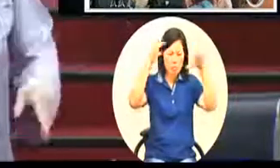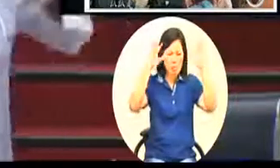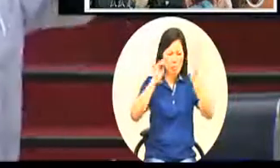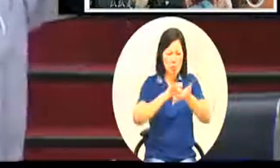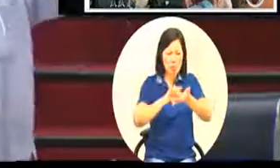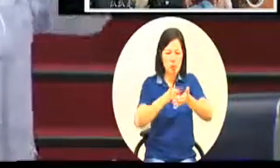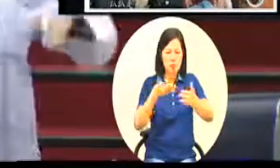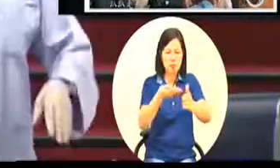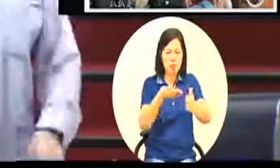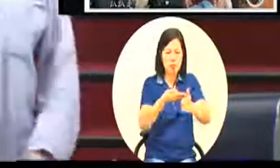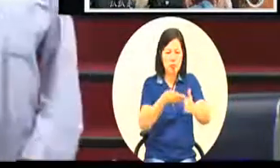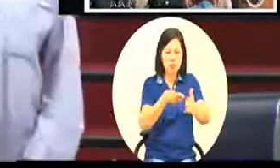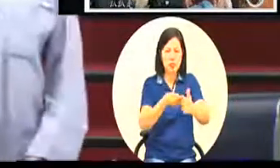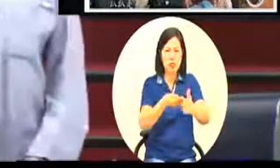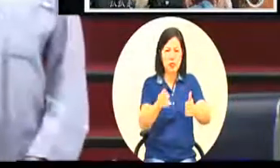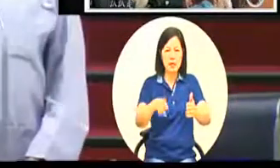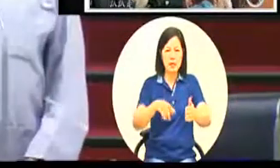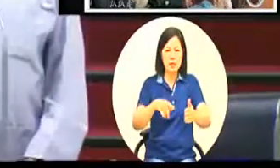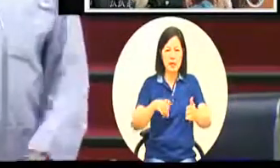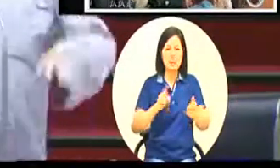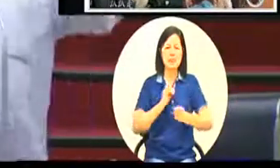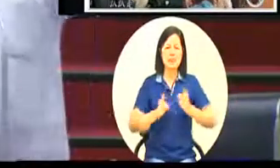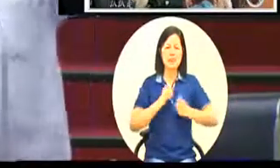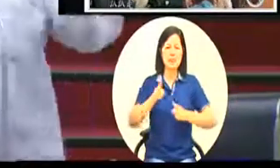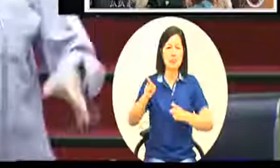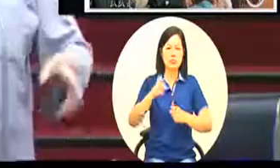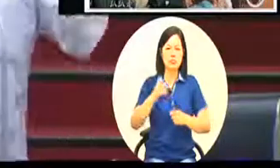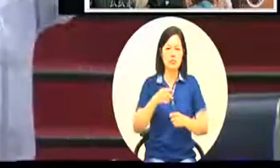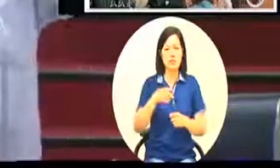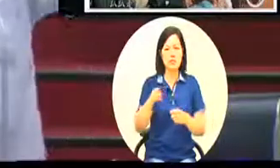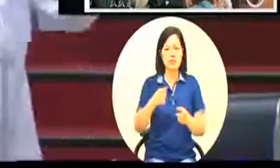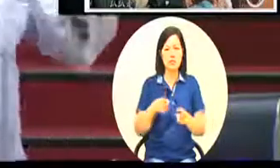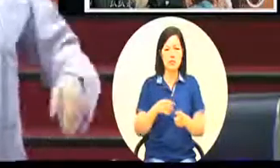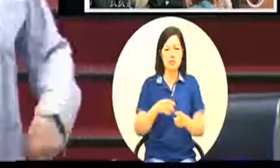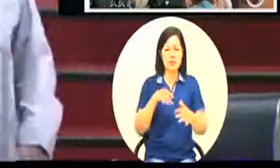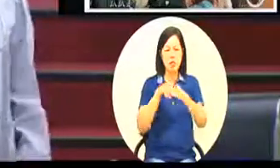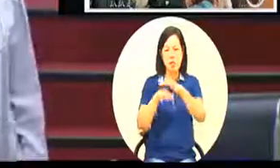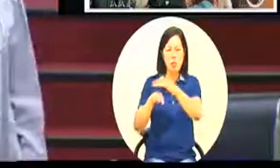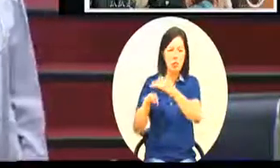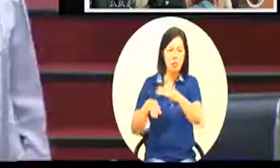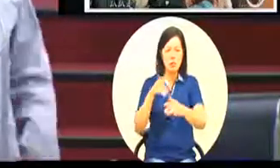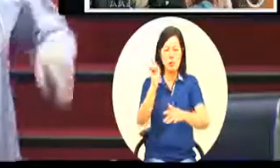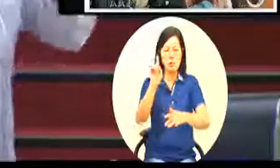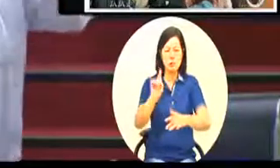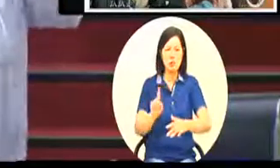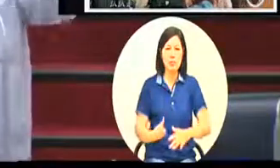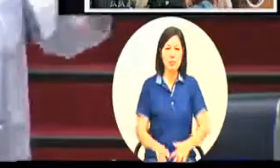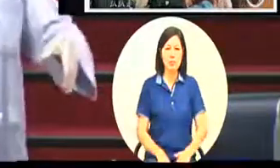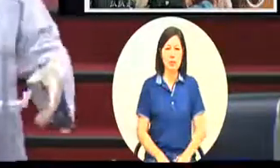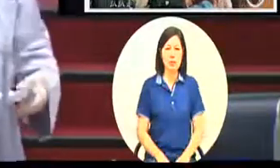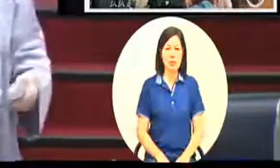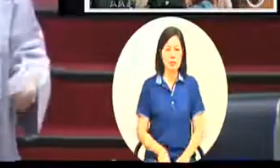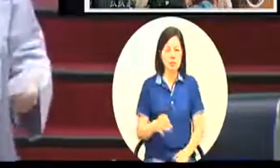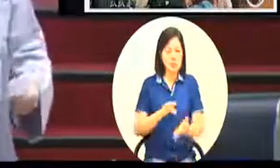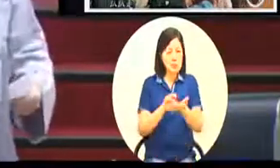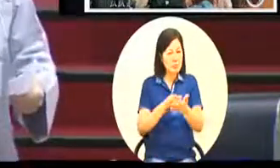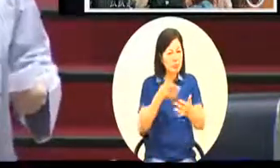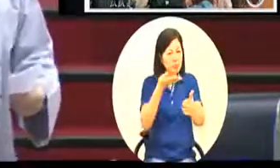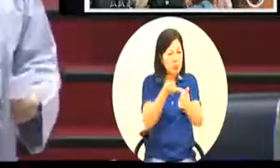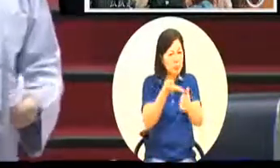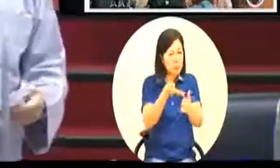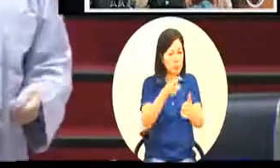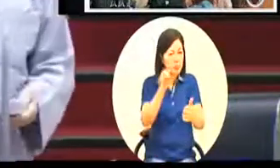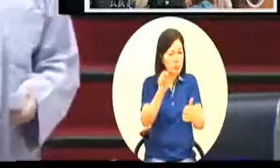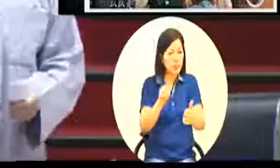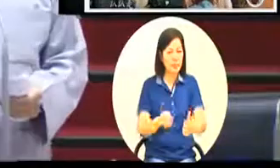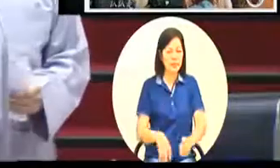空，落地放给人去乌白摸，唔知官唔知家唔知侯爷唔知饭咧，有落这款的药啊无啦？来请卫生